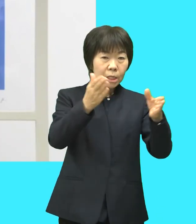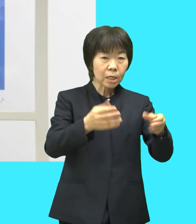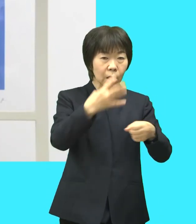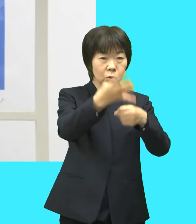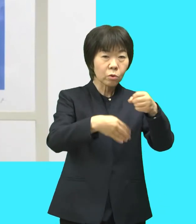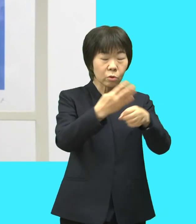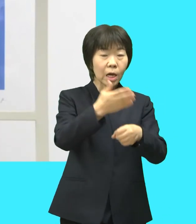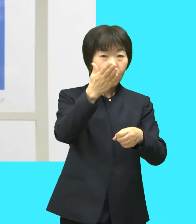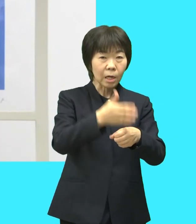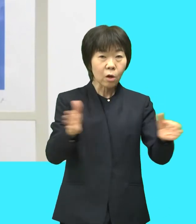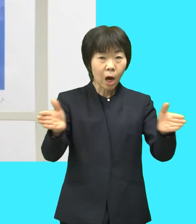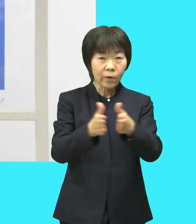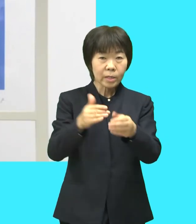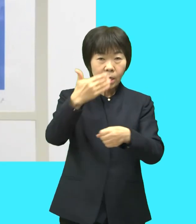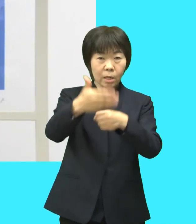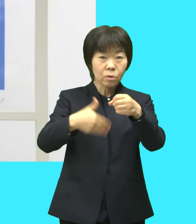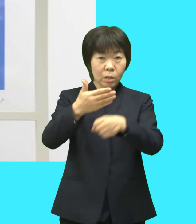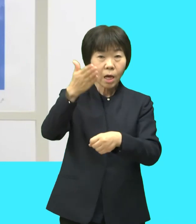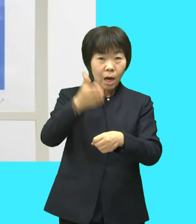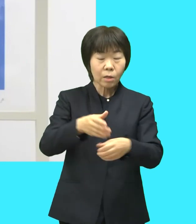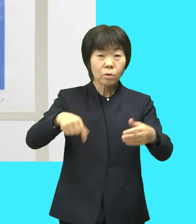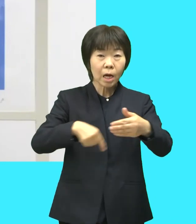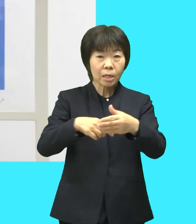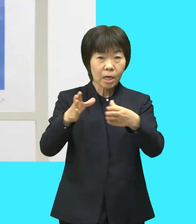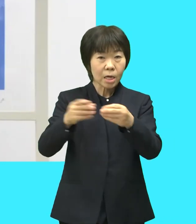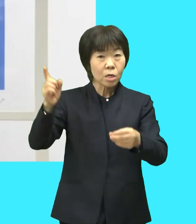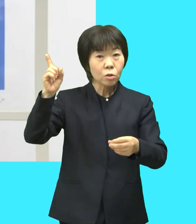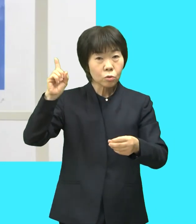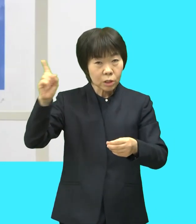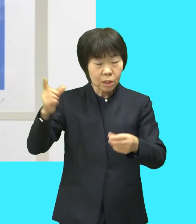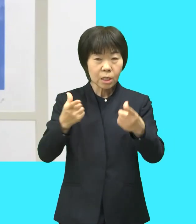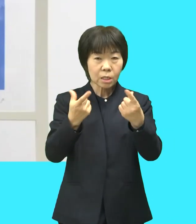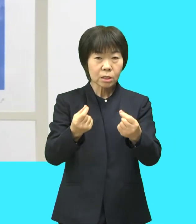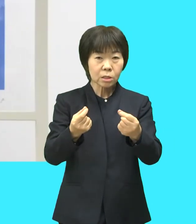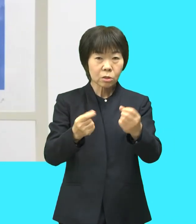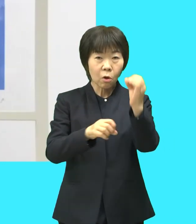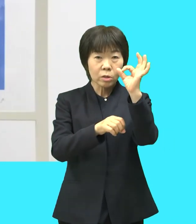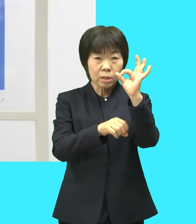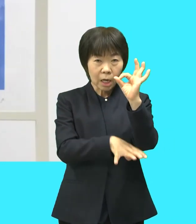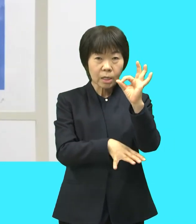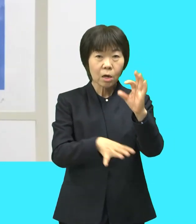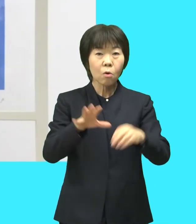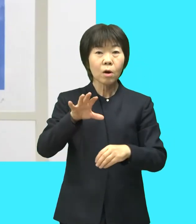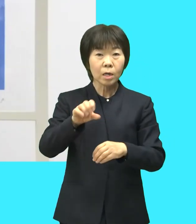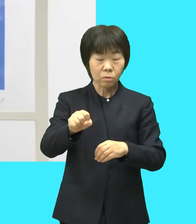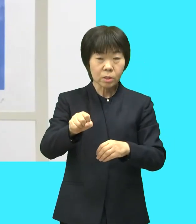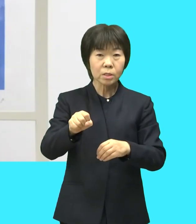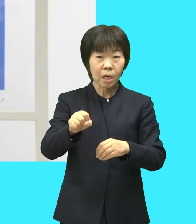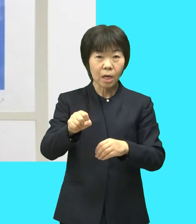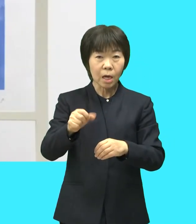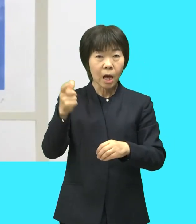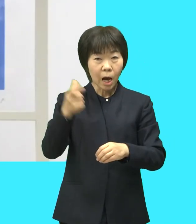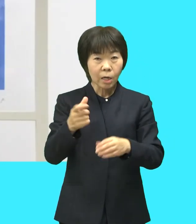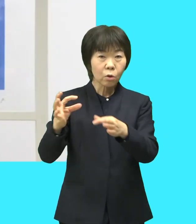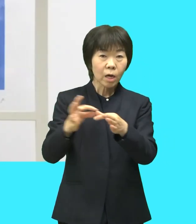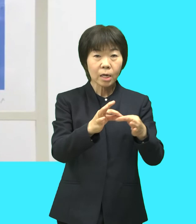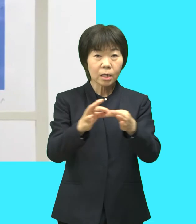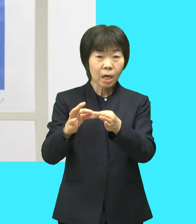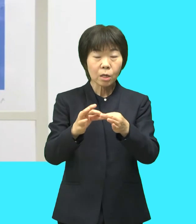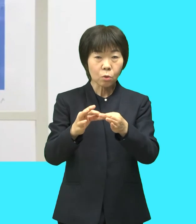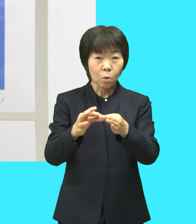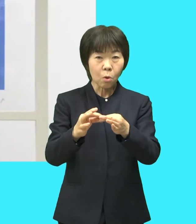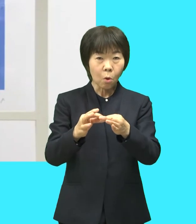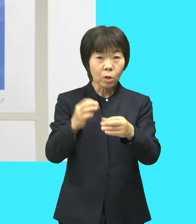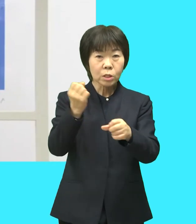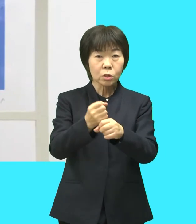4年半、この9年半の中で国の中でしっかりと財源を確保して、特にハード関係の大き